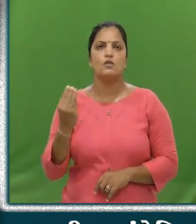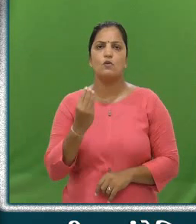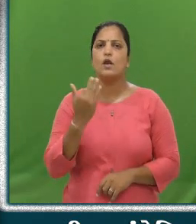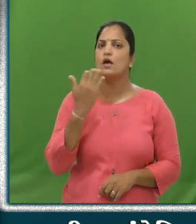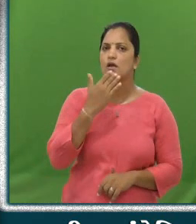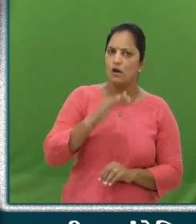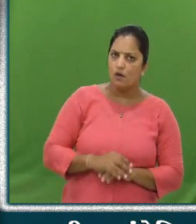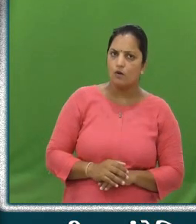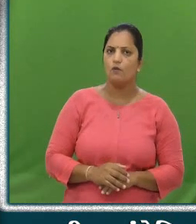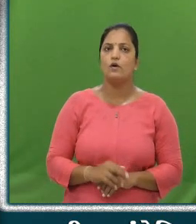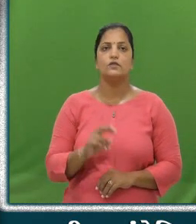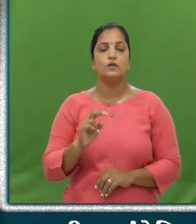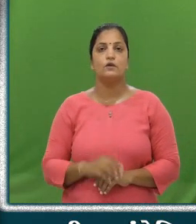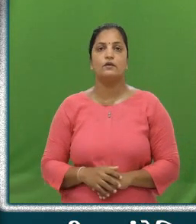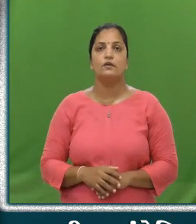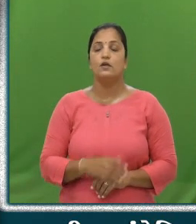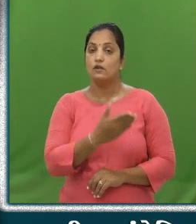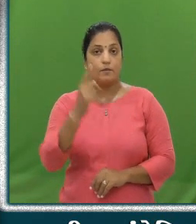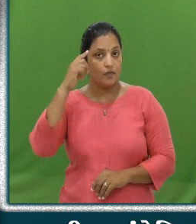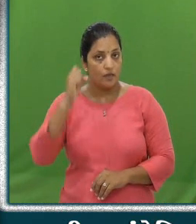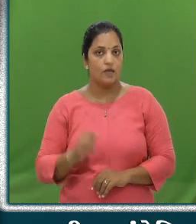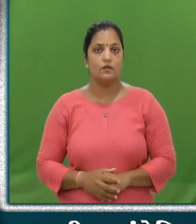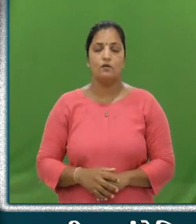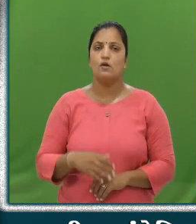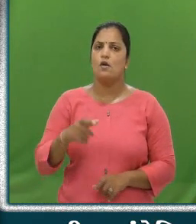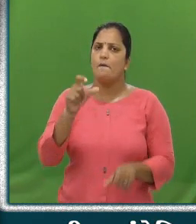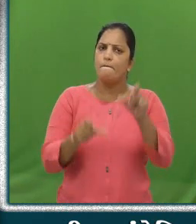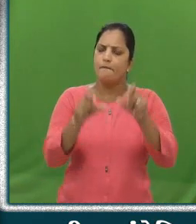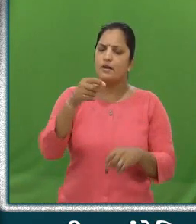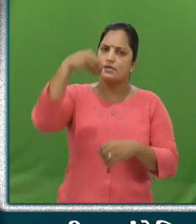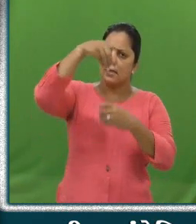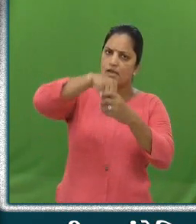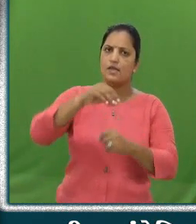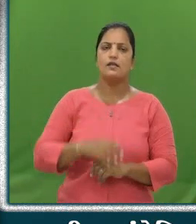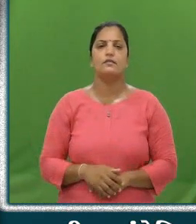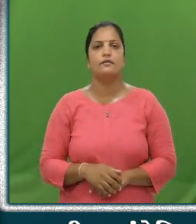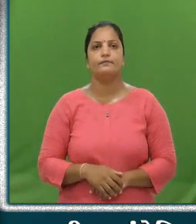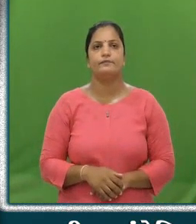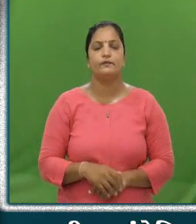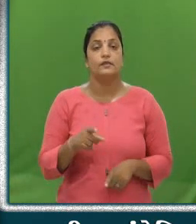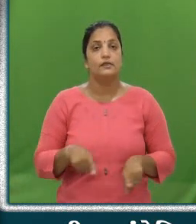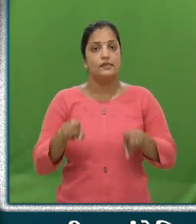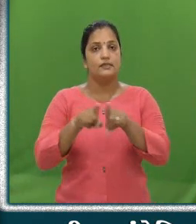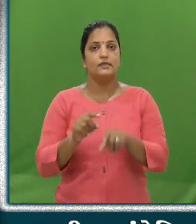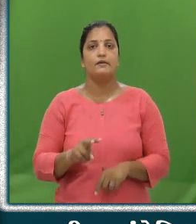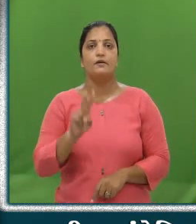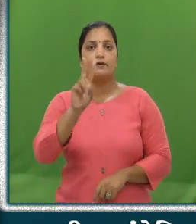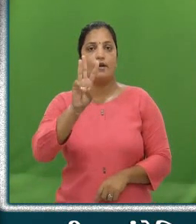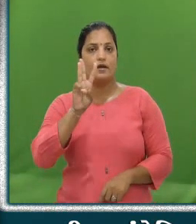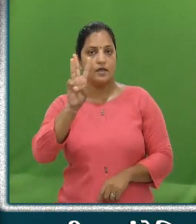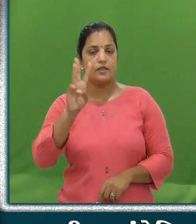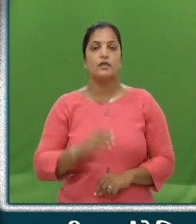રંગસૂત્રો છે એની વાત કરીએ તો યાદ રાખજો કે મનુષ્યની અંદર જે કહેવામાં આવે છે આ રીતે 23